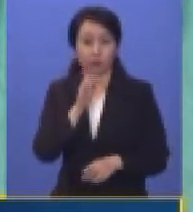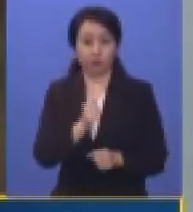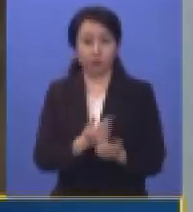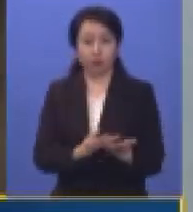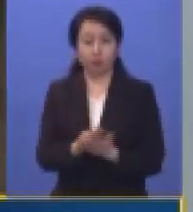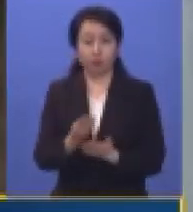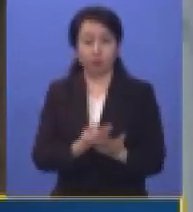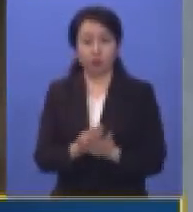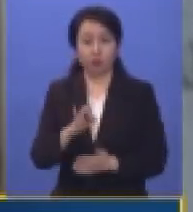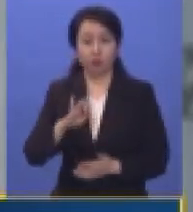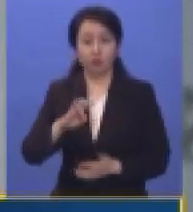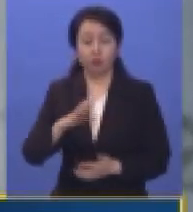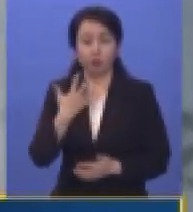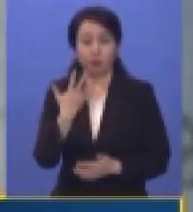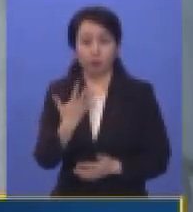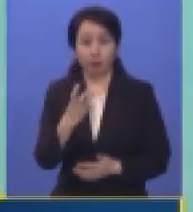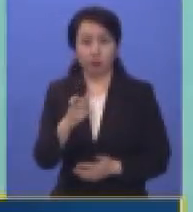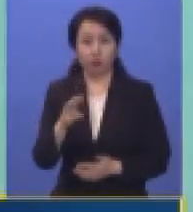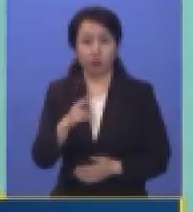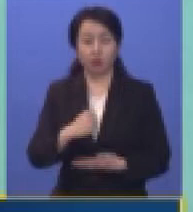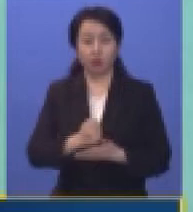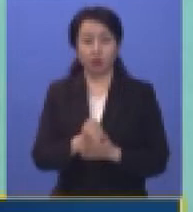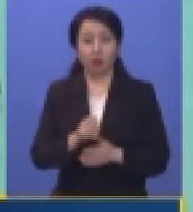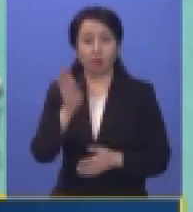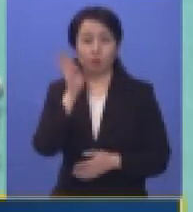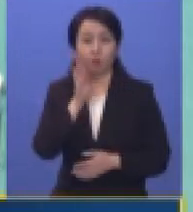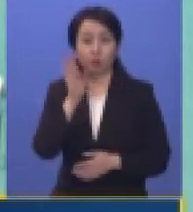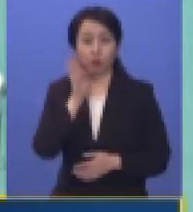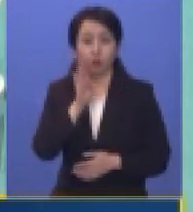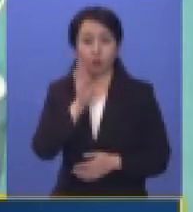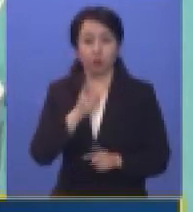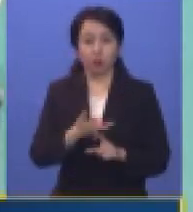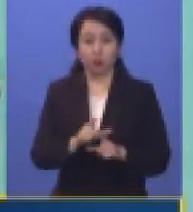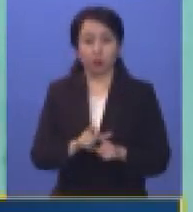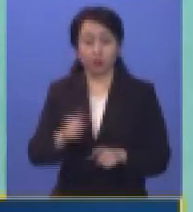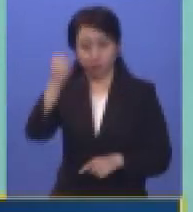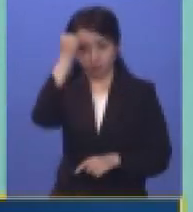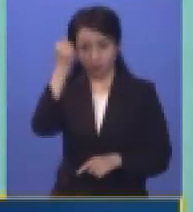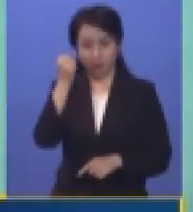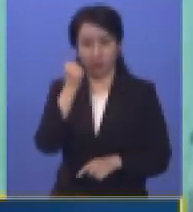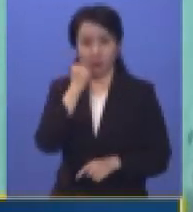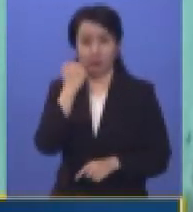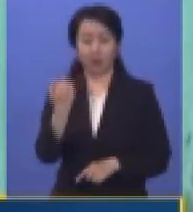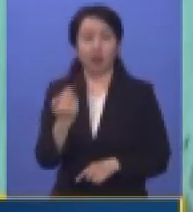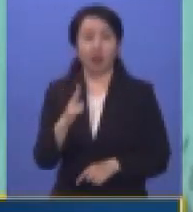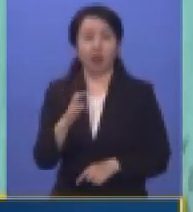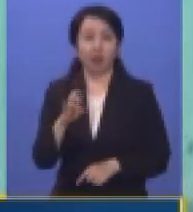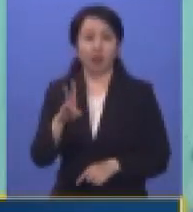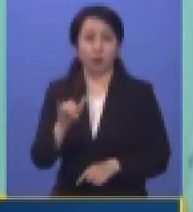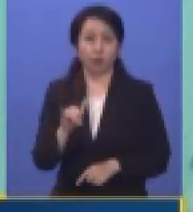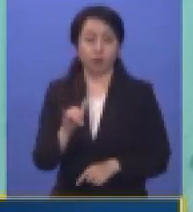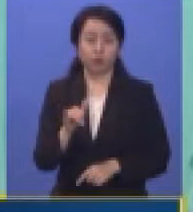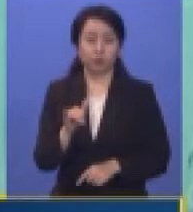Платную. В июне 5-го установили мне воду. Я очень благодарна Ханату,